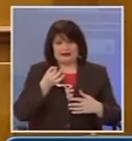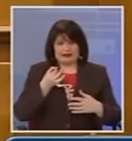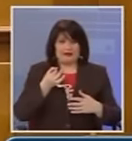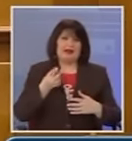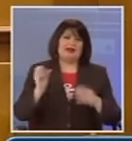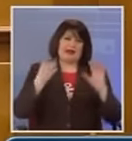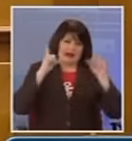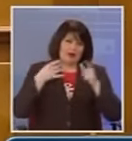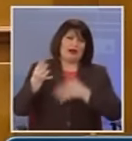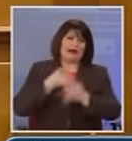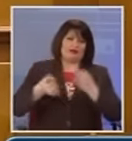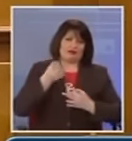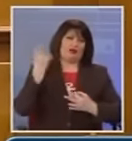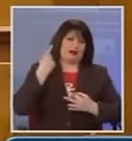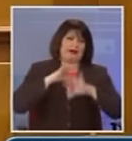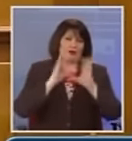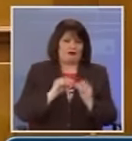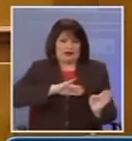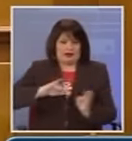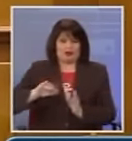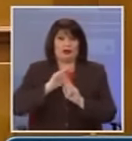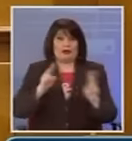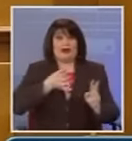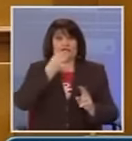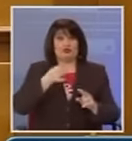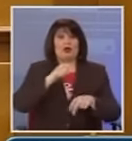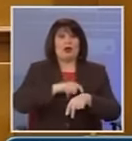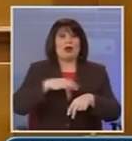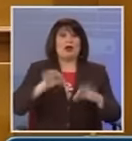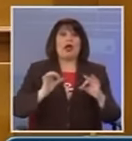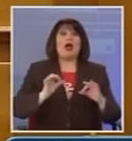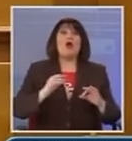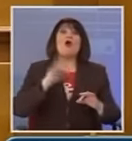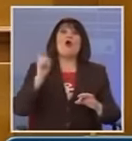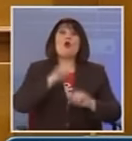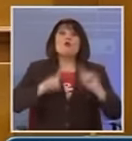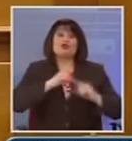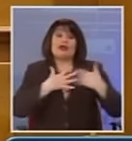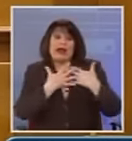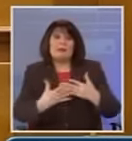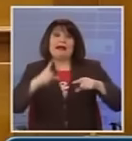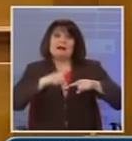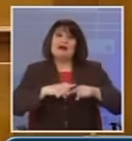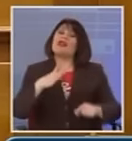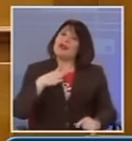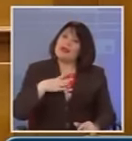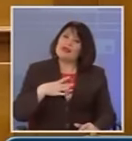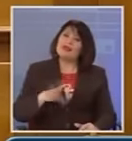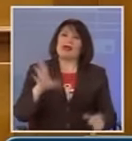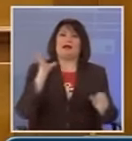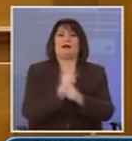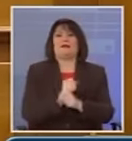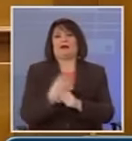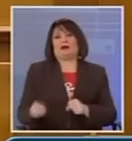και σας το λέω καθαρά από την πρώτη στιγμή, όποιος αγαπάει την πατρίδα του θέλει να πετύχει